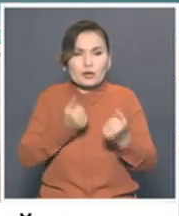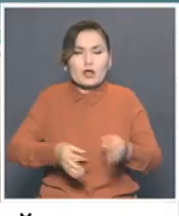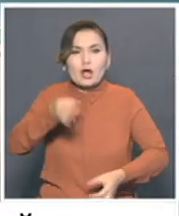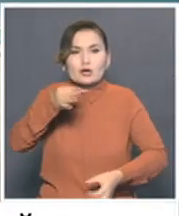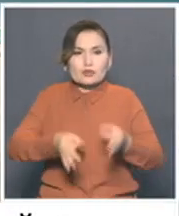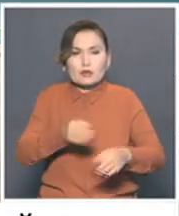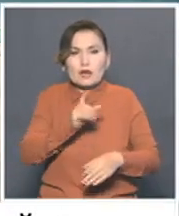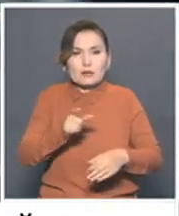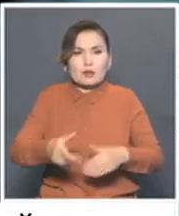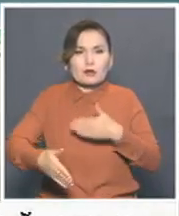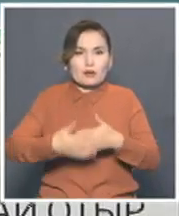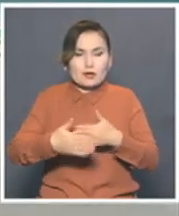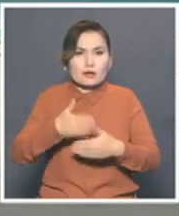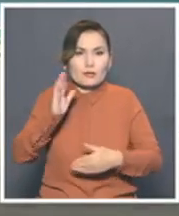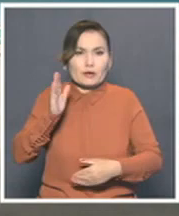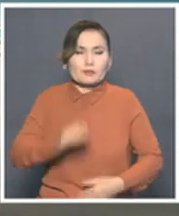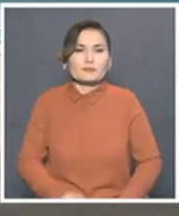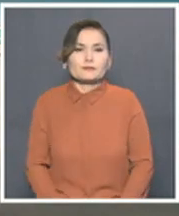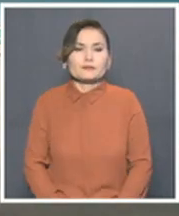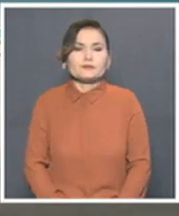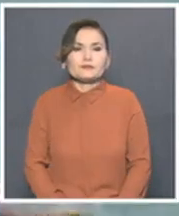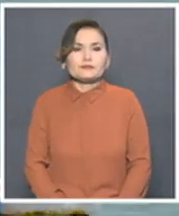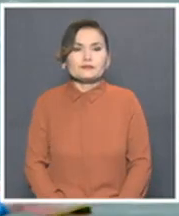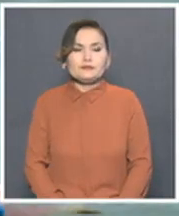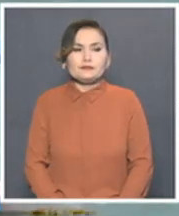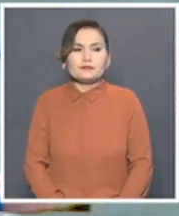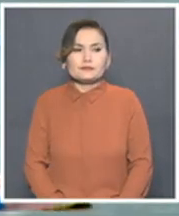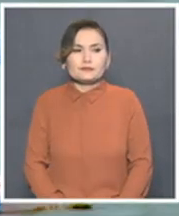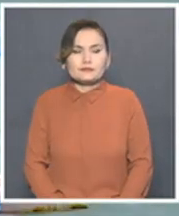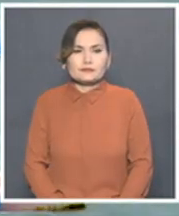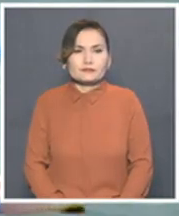оның да жұмысы тоқтатылмақ. Маңғыстаудан Аягөз Оралбайқызы, Дүлбай Нұрбай, Қазақстан ұлттық арнасы.